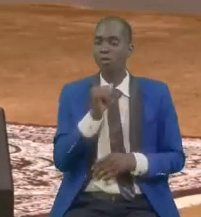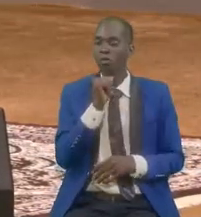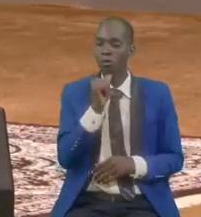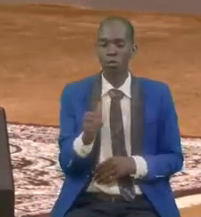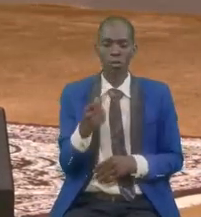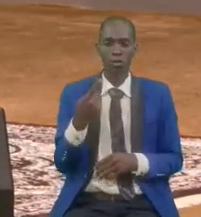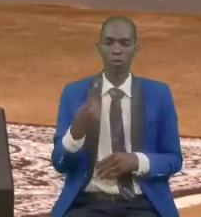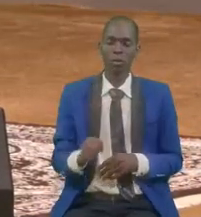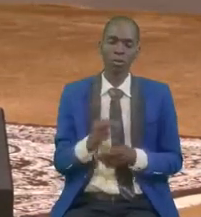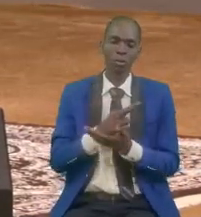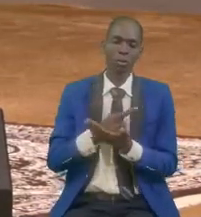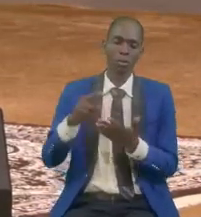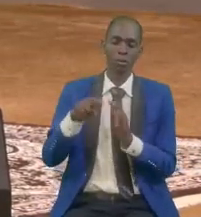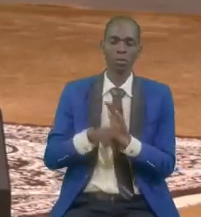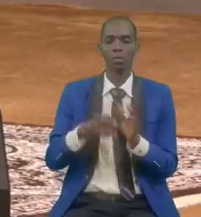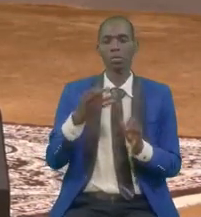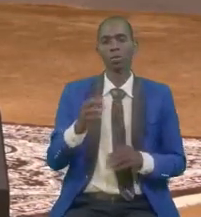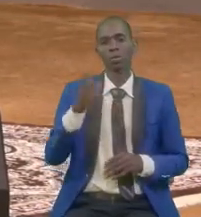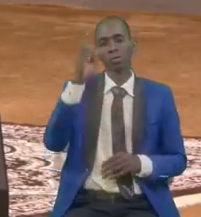la justice de Dieu.